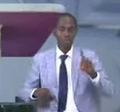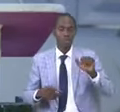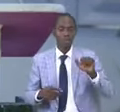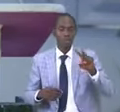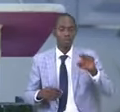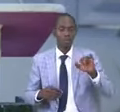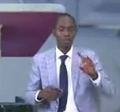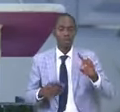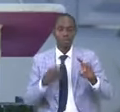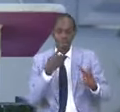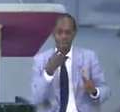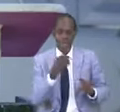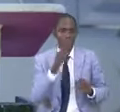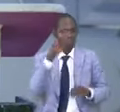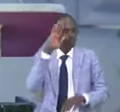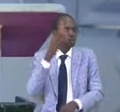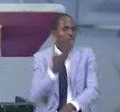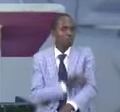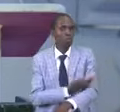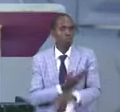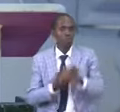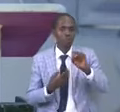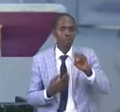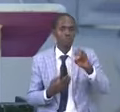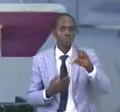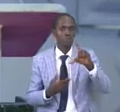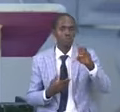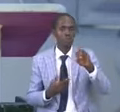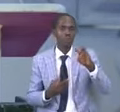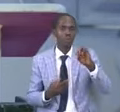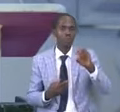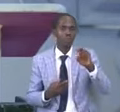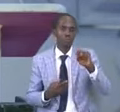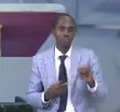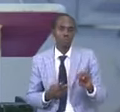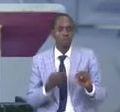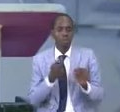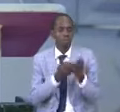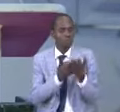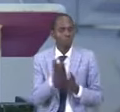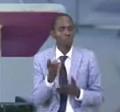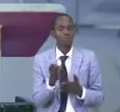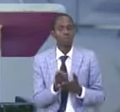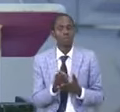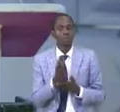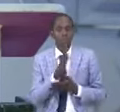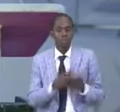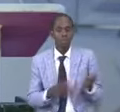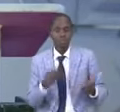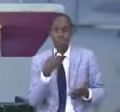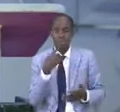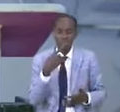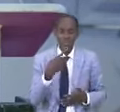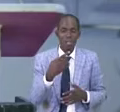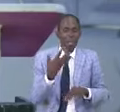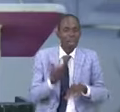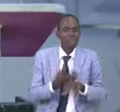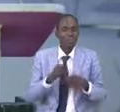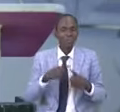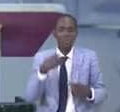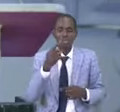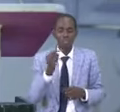c'est un personne du mal à leurs enfants si vous ne laissez pas de nouveau vous ne pouvez pas voir le royaume de